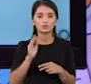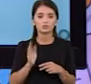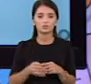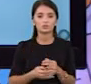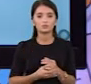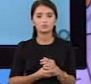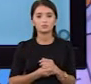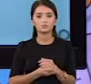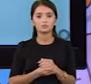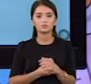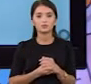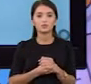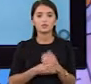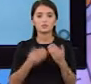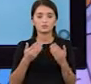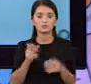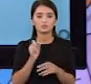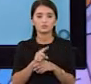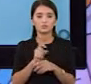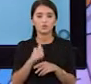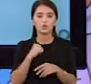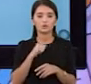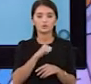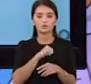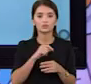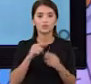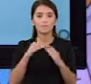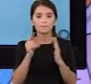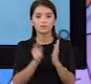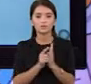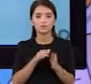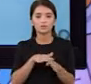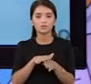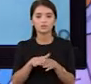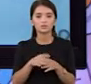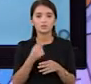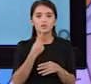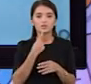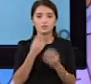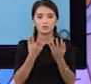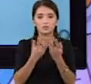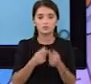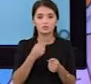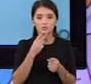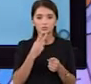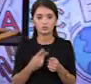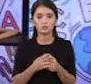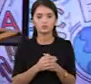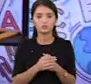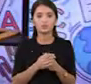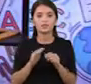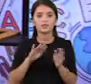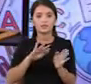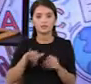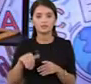tashkil qilyapti. Mana bu misollarni o'zingiz mustaqil ravishda bir urinib hisoblab ko'ringchi.